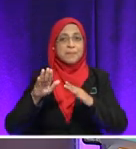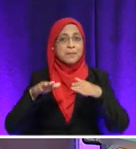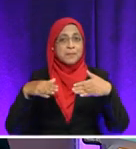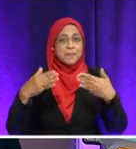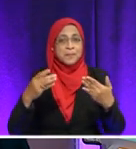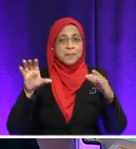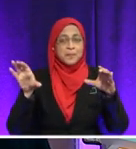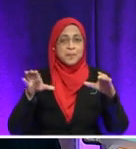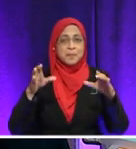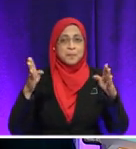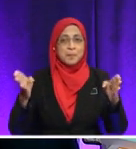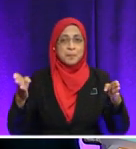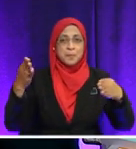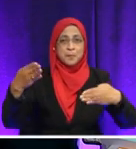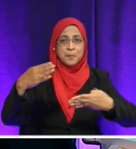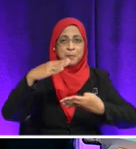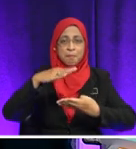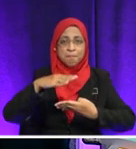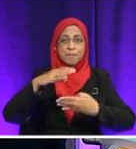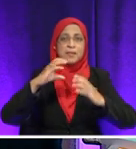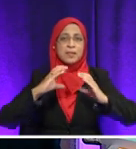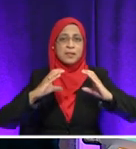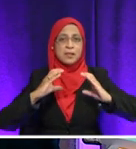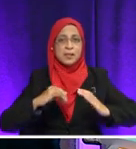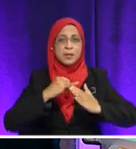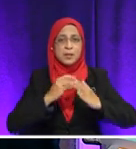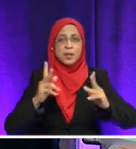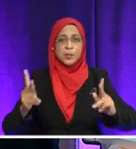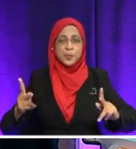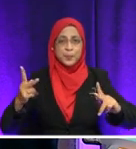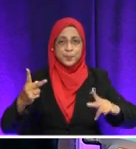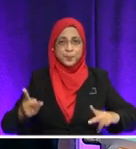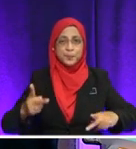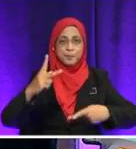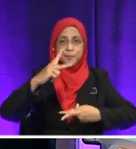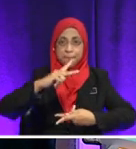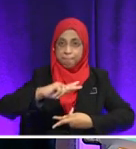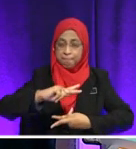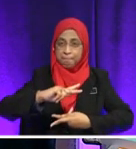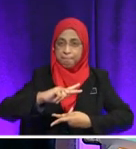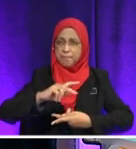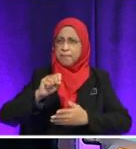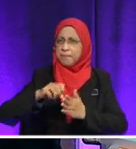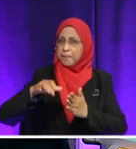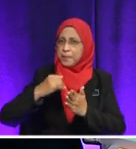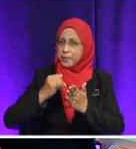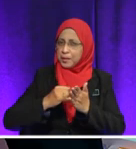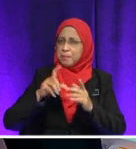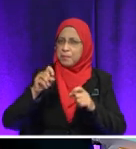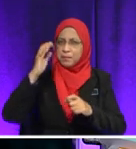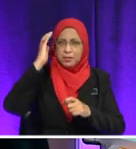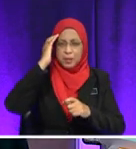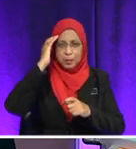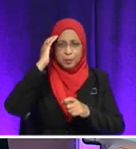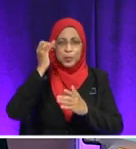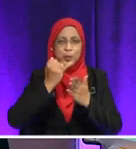kaidah kota jadi saya aja murid-murid saya supaya lebih paham sebelum melukis item Ini mesti menggunakan kaidah kota lah